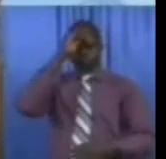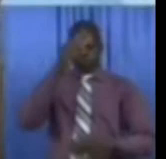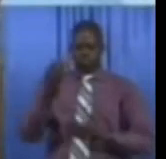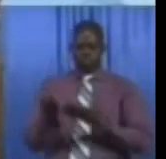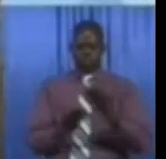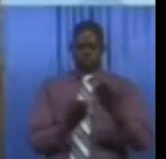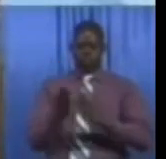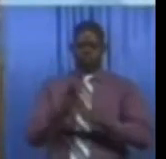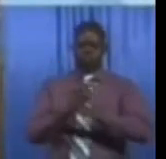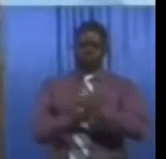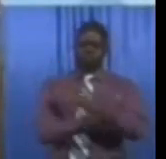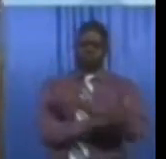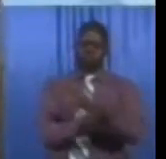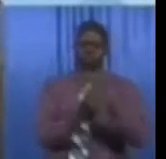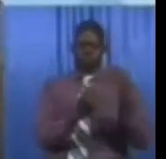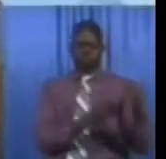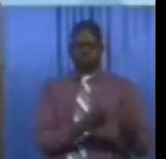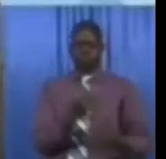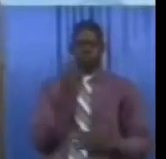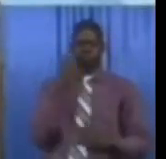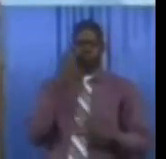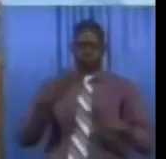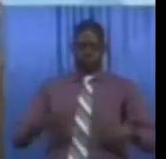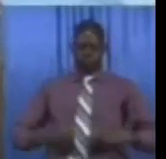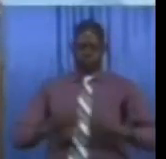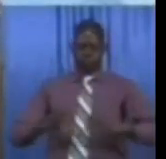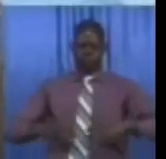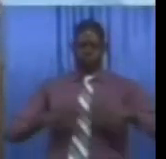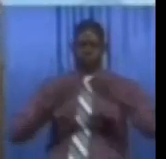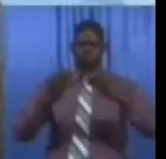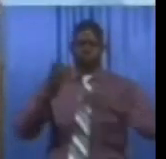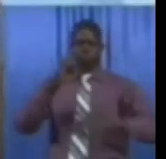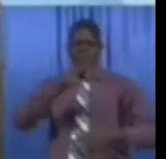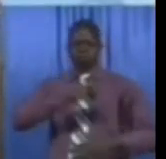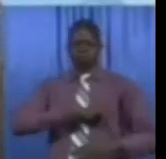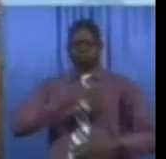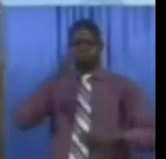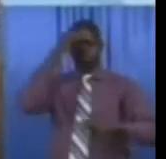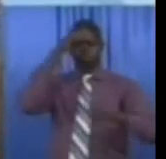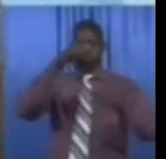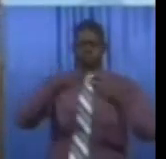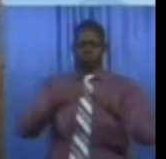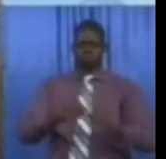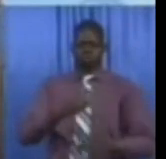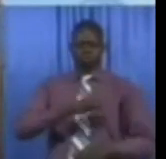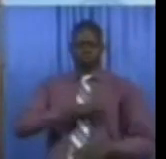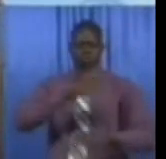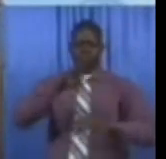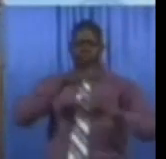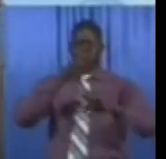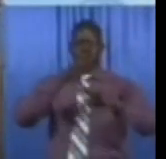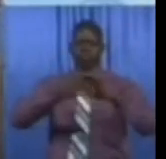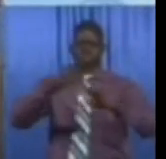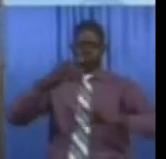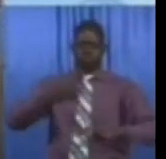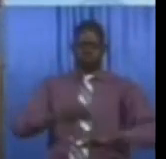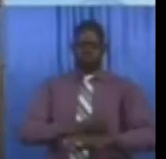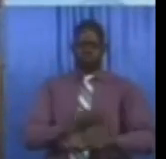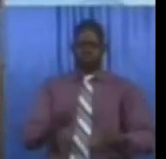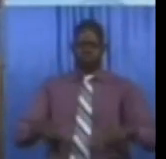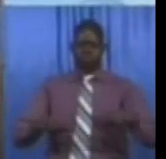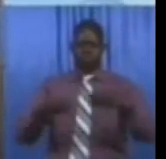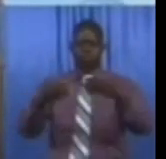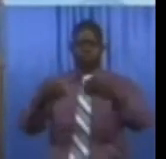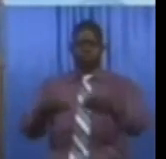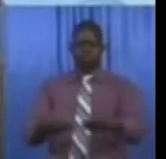pays voisin ont vu leurs efforts récompensés. Des médailles commémoratives avec agrafe République du Mali leur ont été décernées